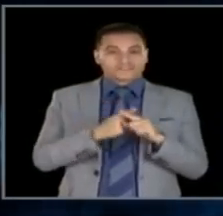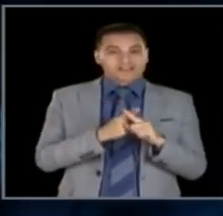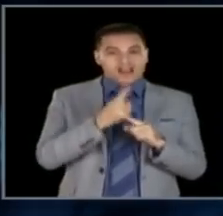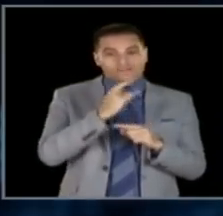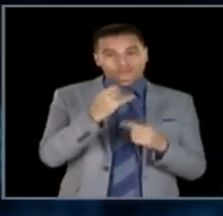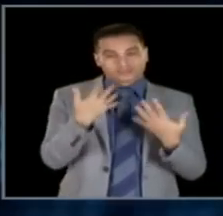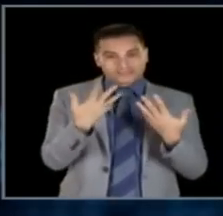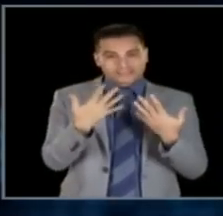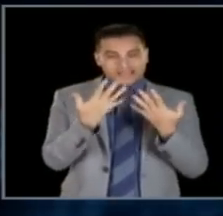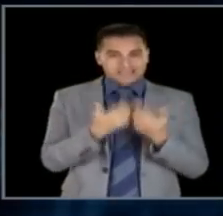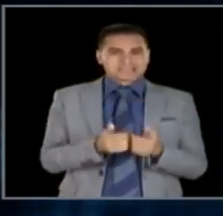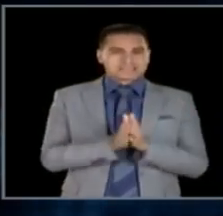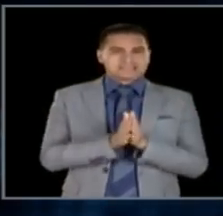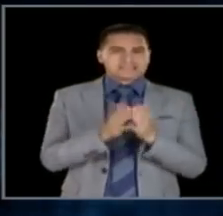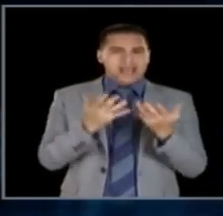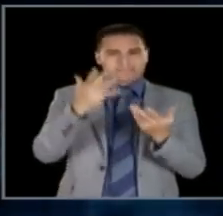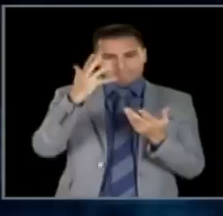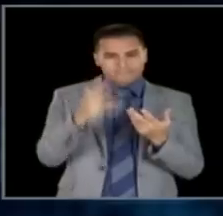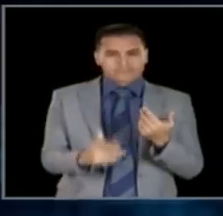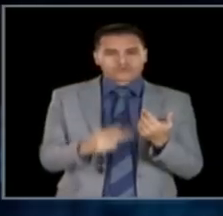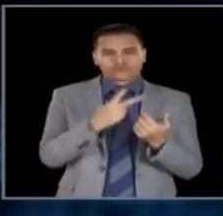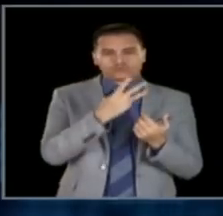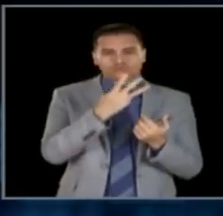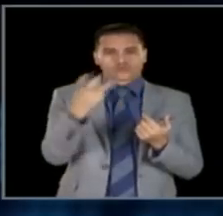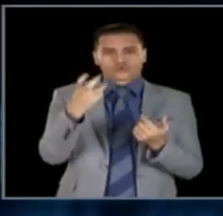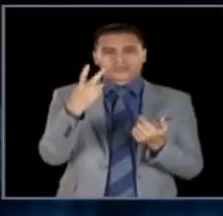ب 1500 جنيه، بما يساوي